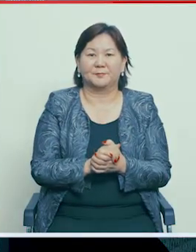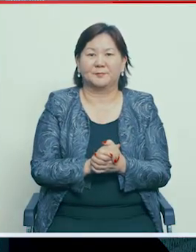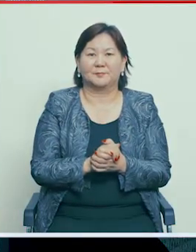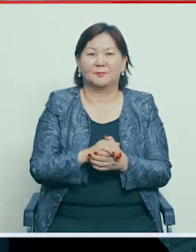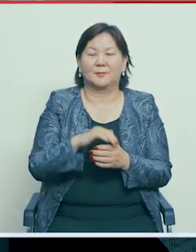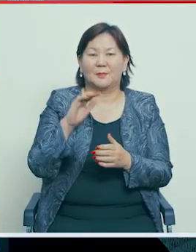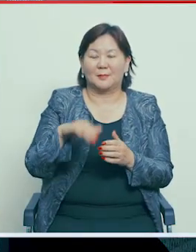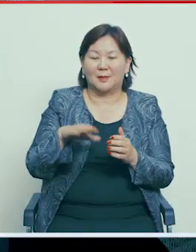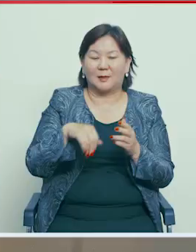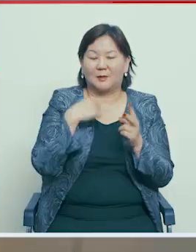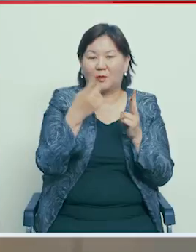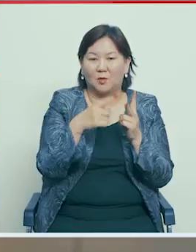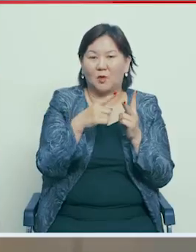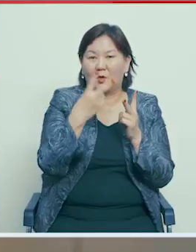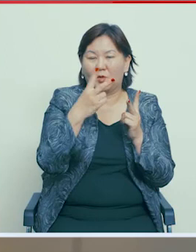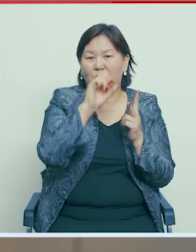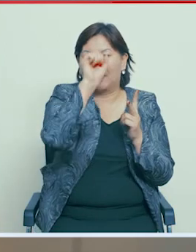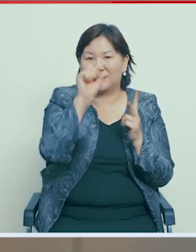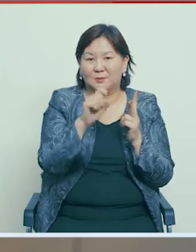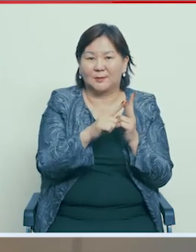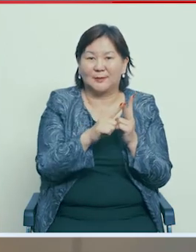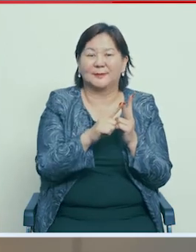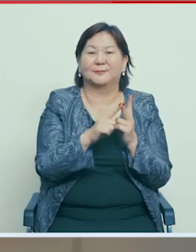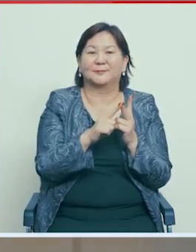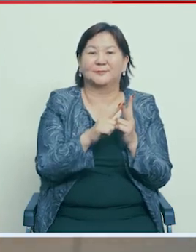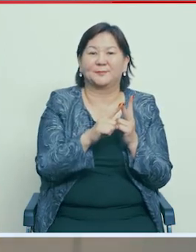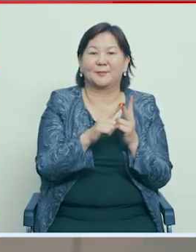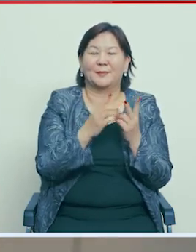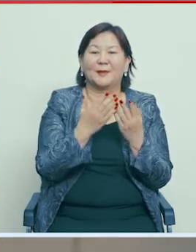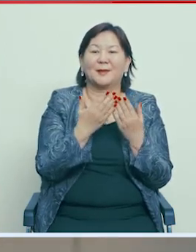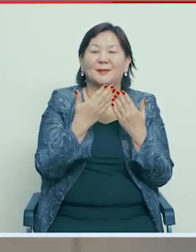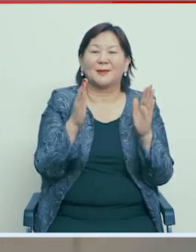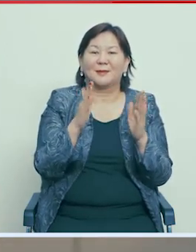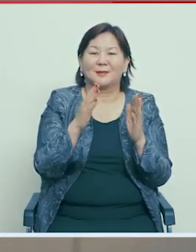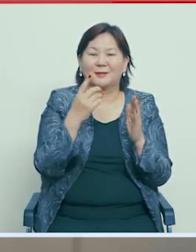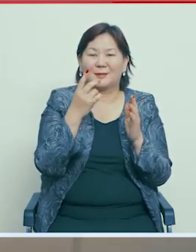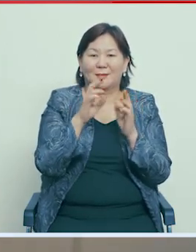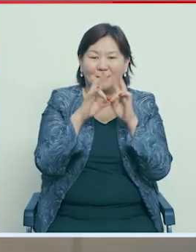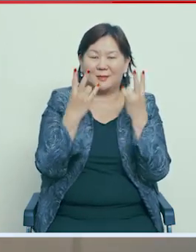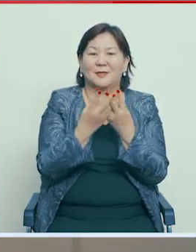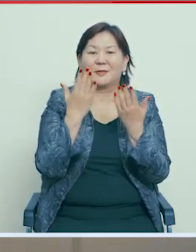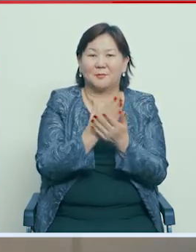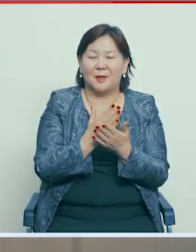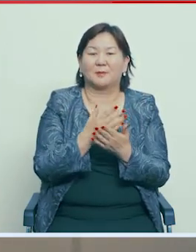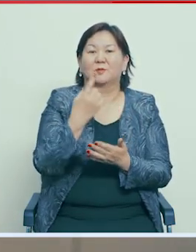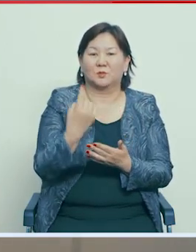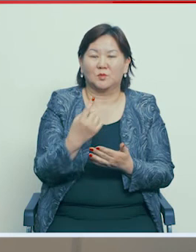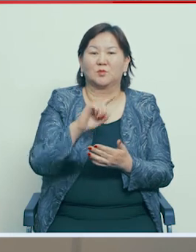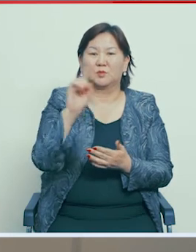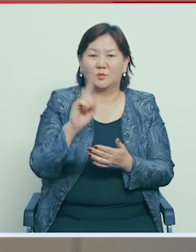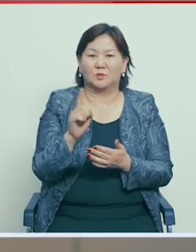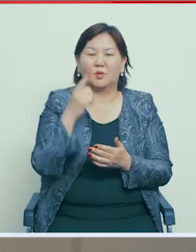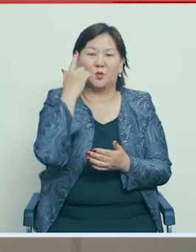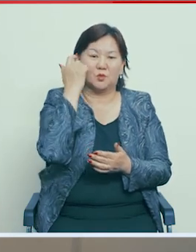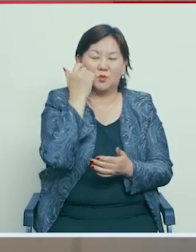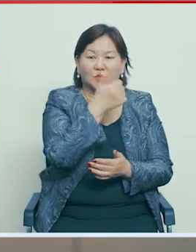Дараагийн асуулт нь ингээд бид нар нэлээд юуг яллаа шүү дээ тий. Ээлгүй нийгэм байна гэдэг хүлээн зөвшөөрчлөө шүү дээ. Төр засаг маань юм хийхгүй ийм өдөр тутмын